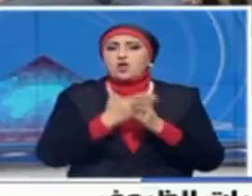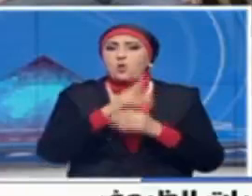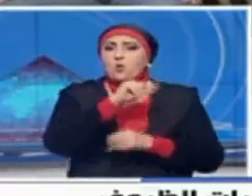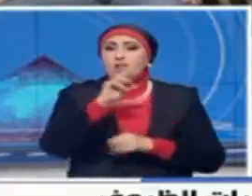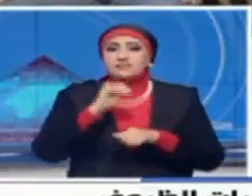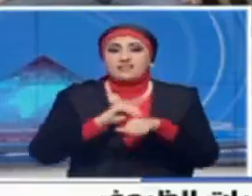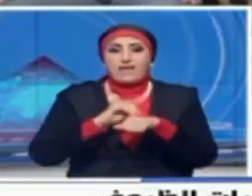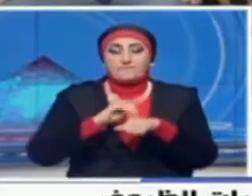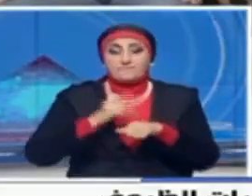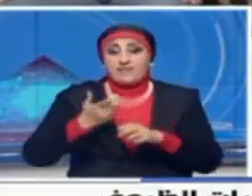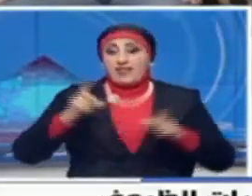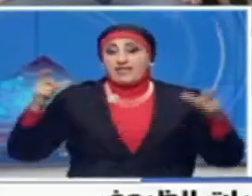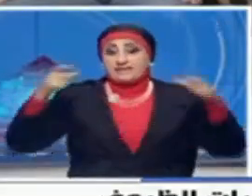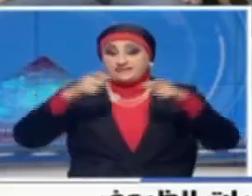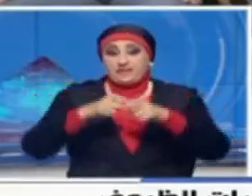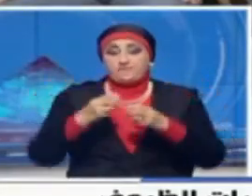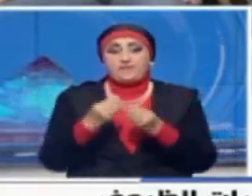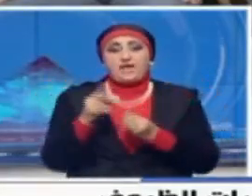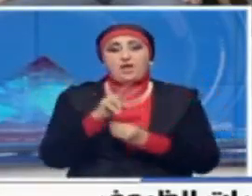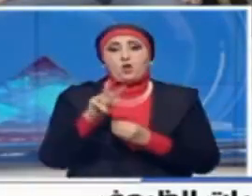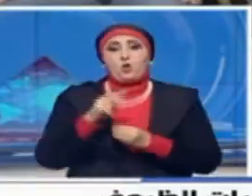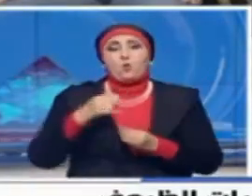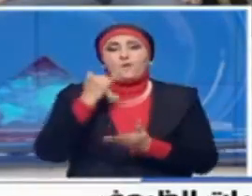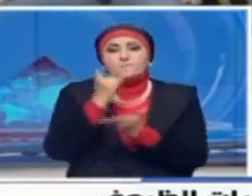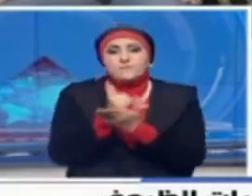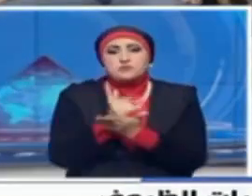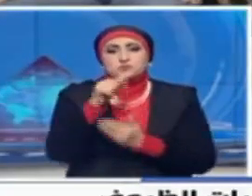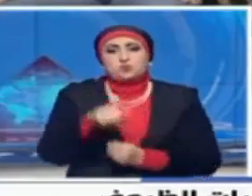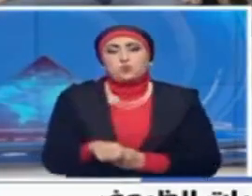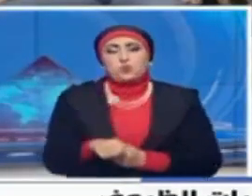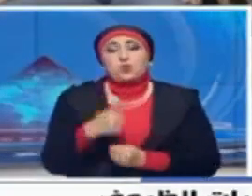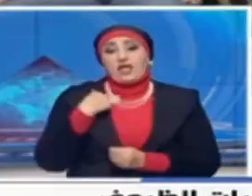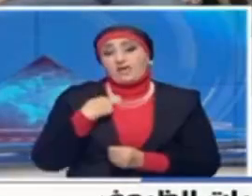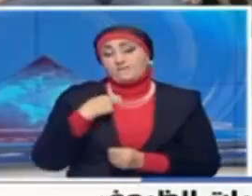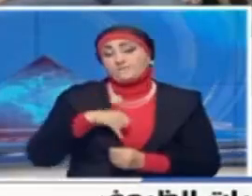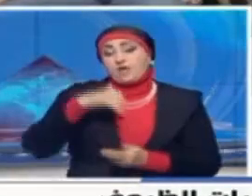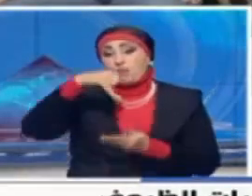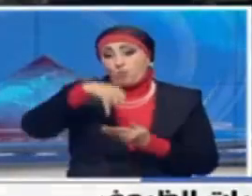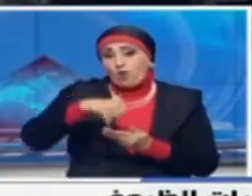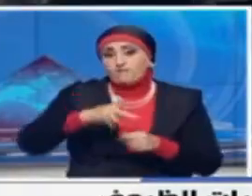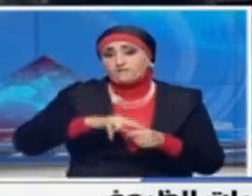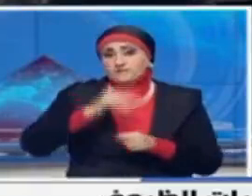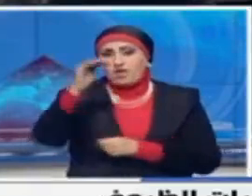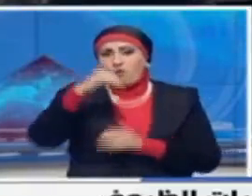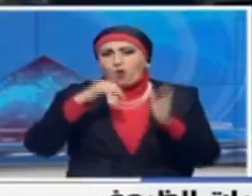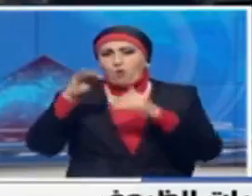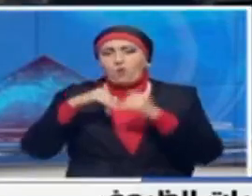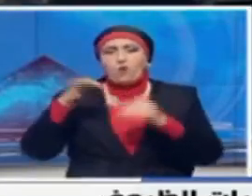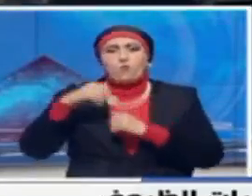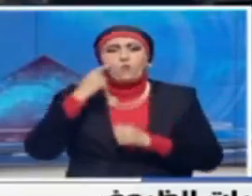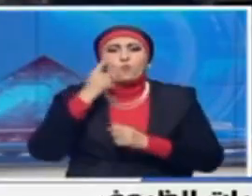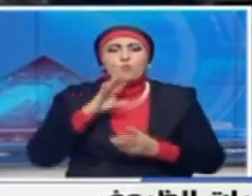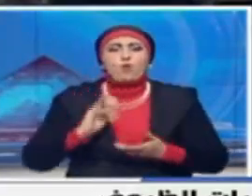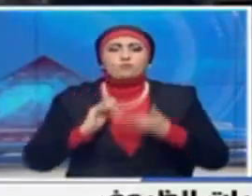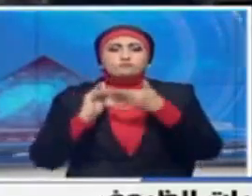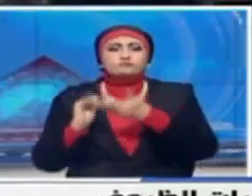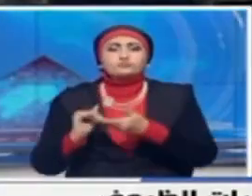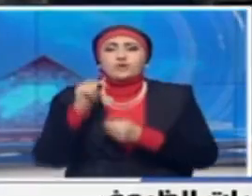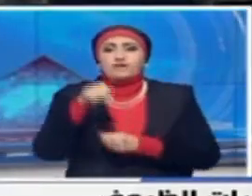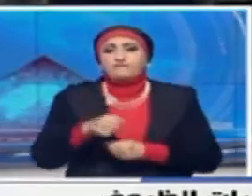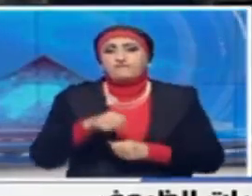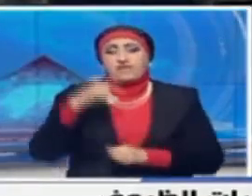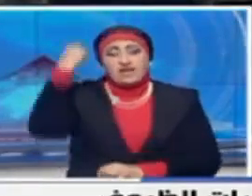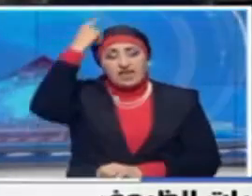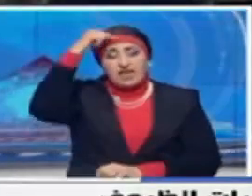عليه خلال هذا الاجتماع الذي ضم الأجهزة التنفيذية بالمحافظة ووفد القافلة الدعوية الإغاثية الممثلة